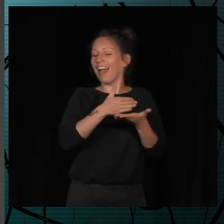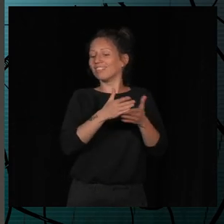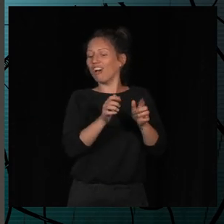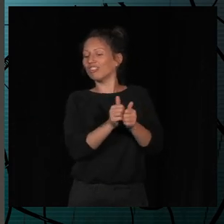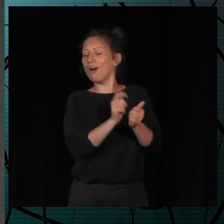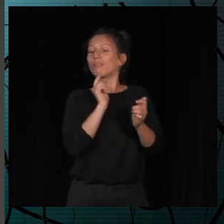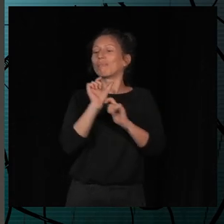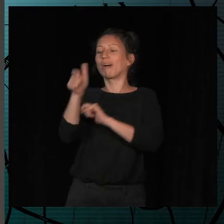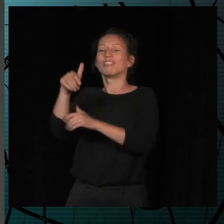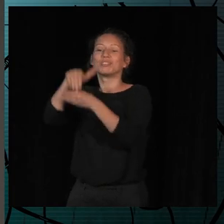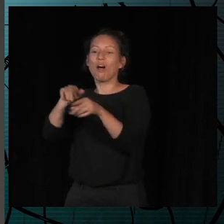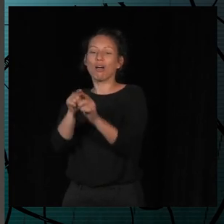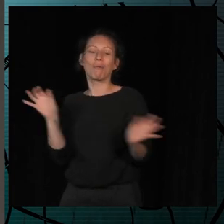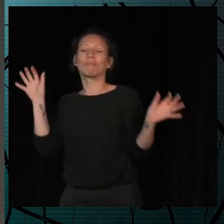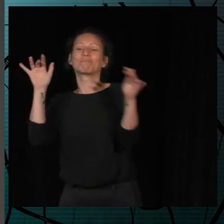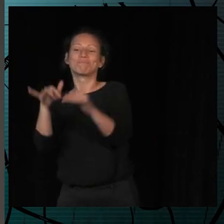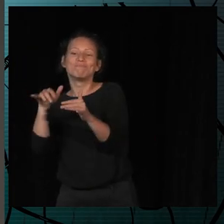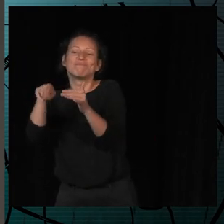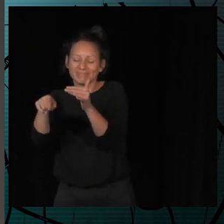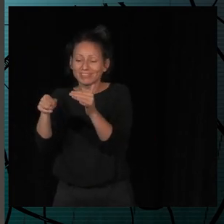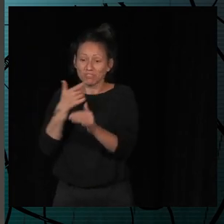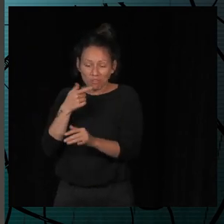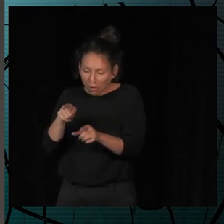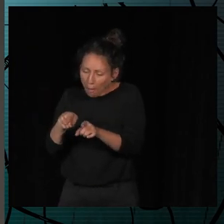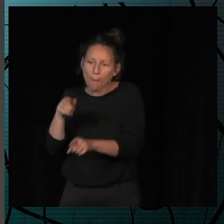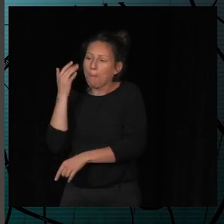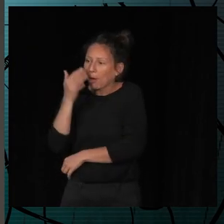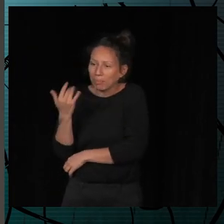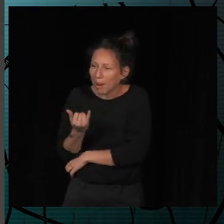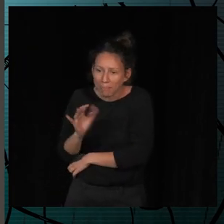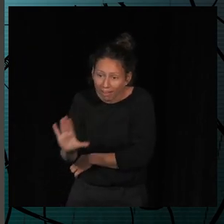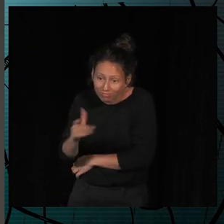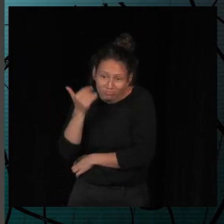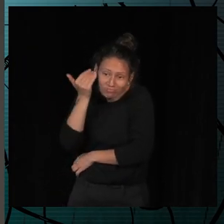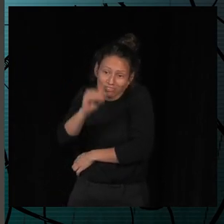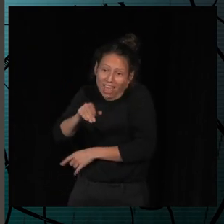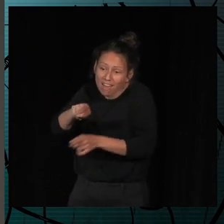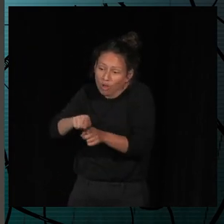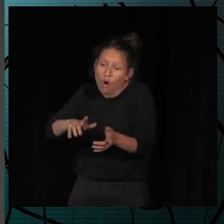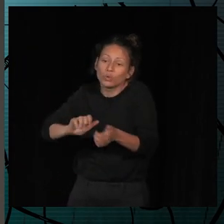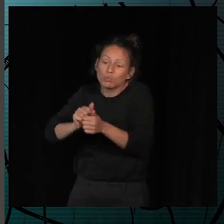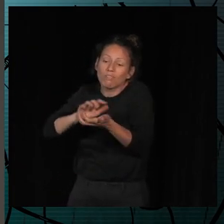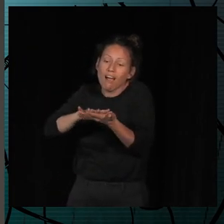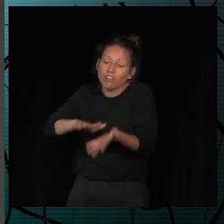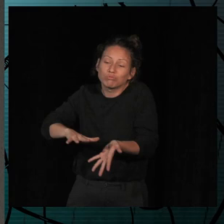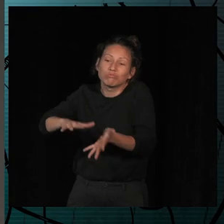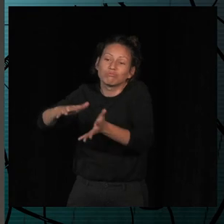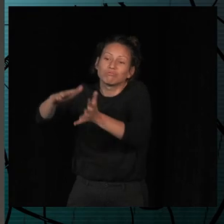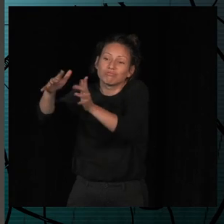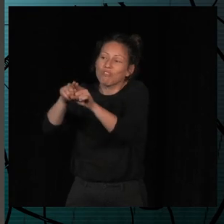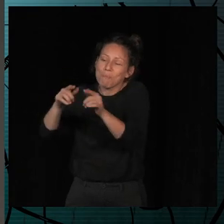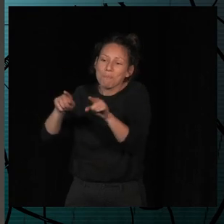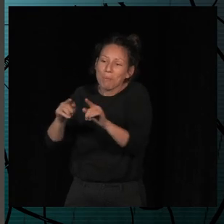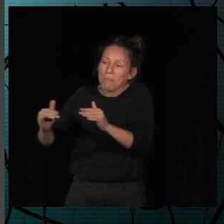il va évoluer avec sa tranche d'âge il va évoluer avec ses camarade et en général à 16 ans 17 ans il y a un